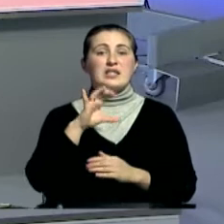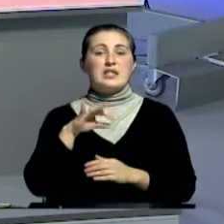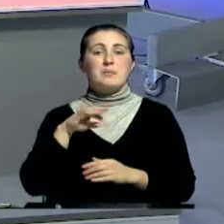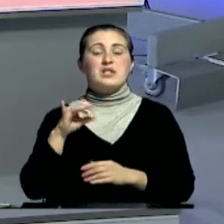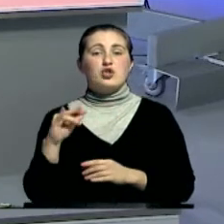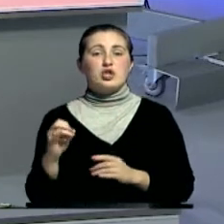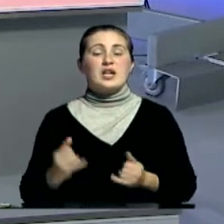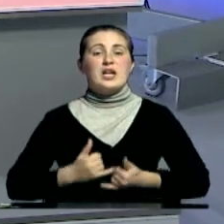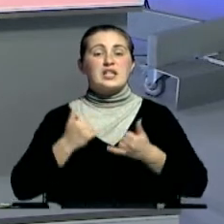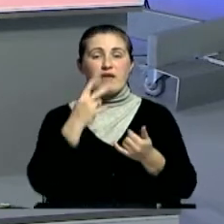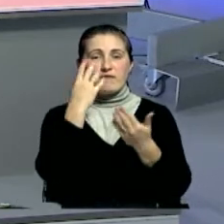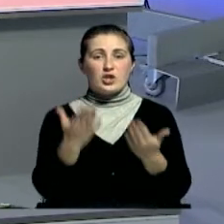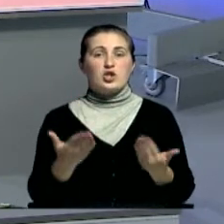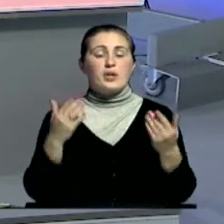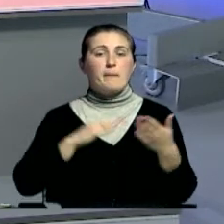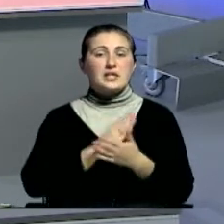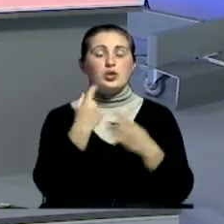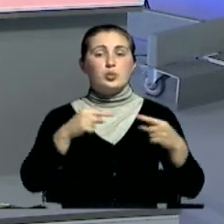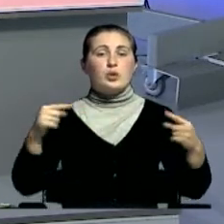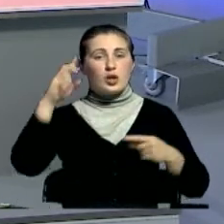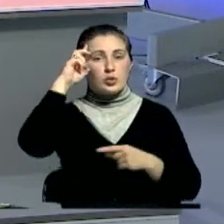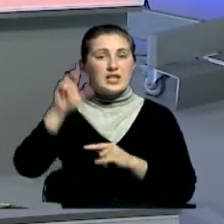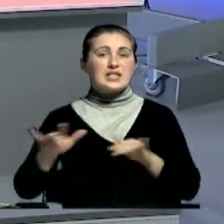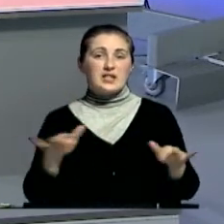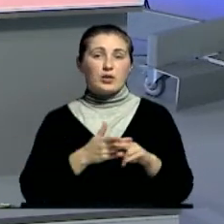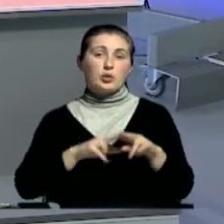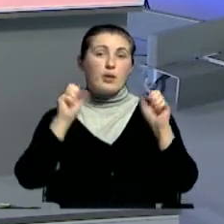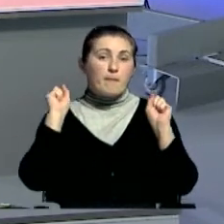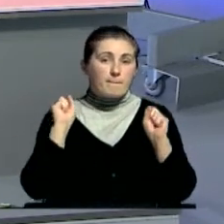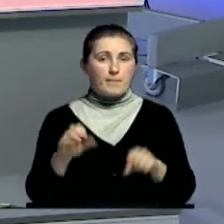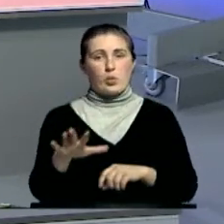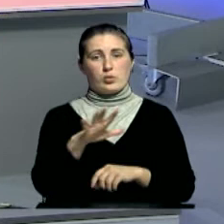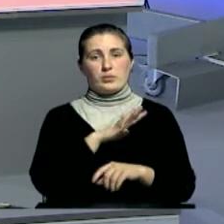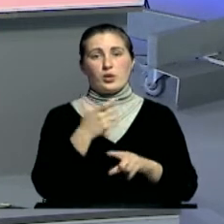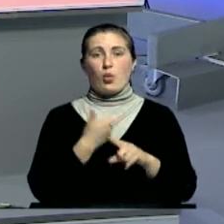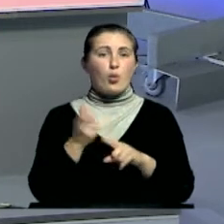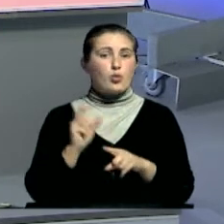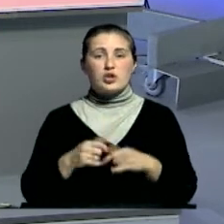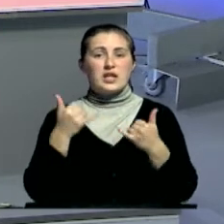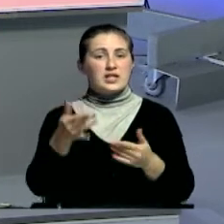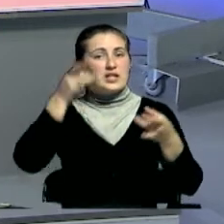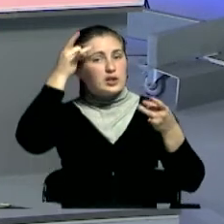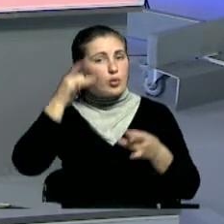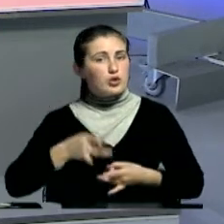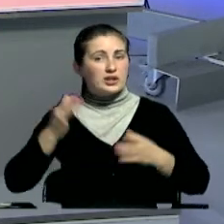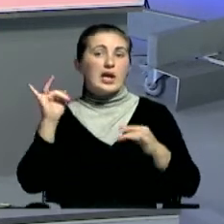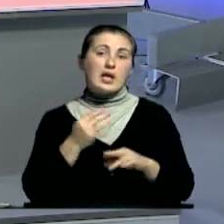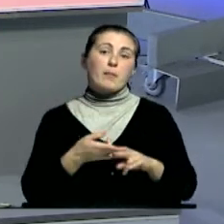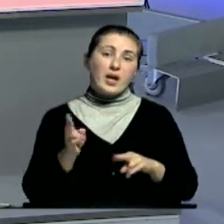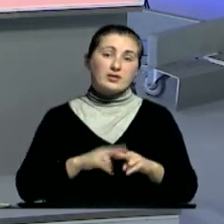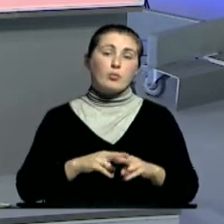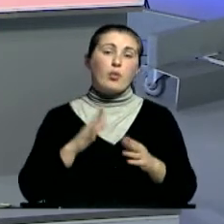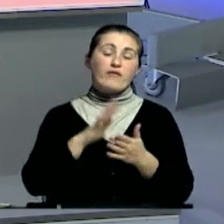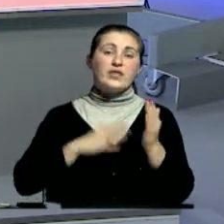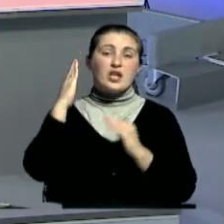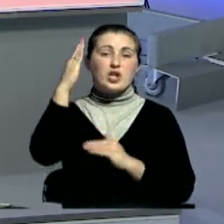для внешней политики других государств действия, которые могут быть очень даже для них неожиданными. И поэтому в